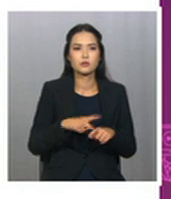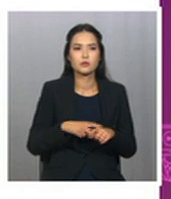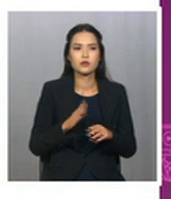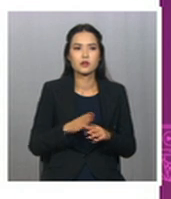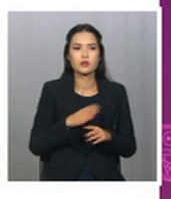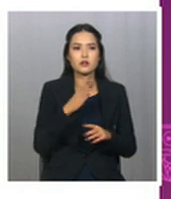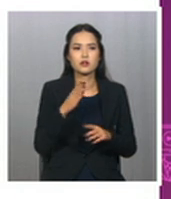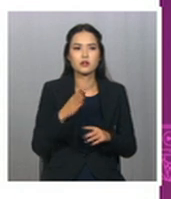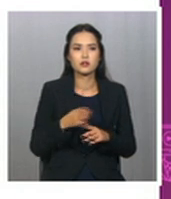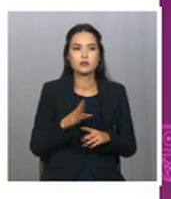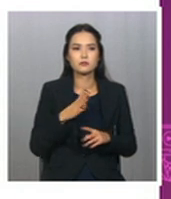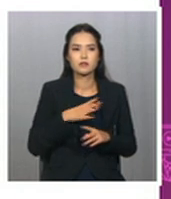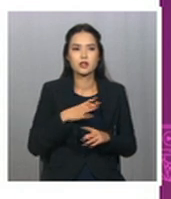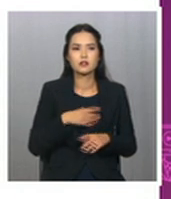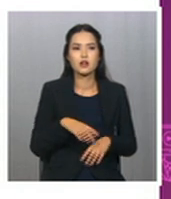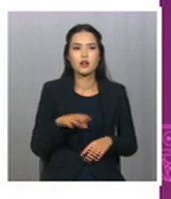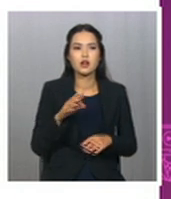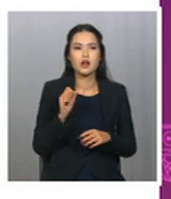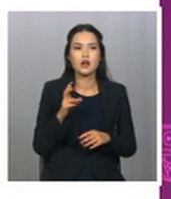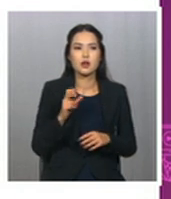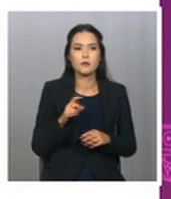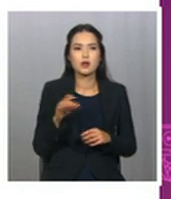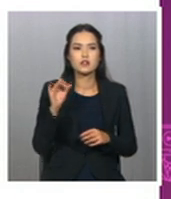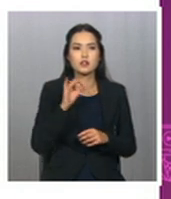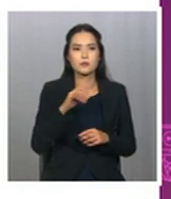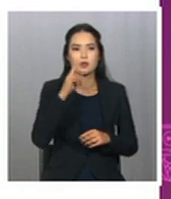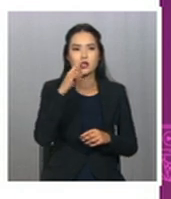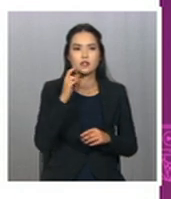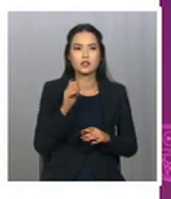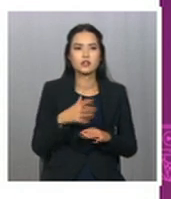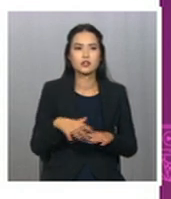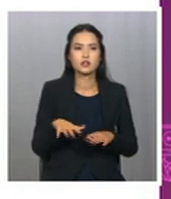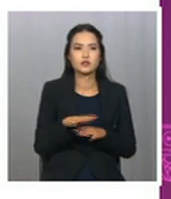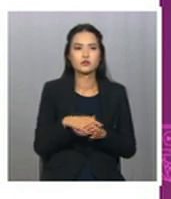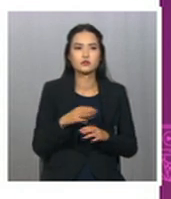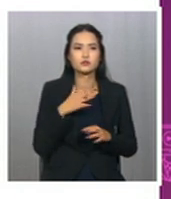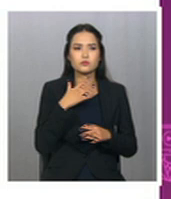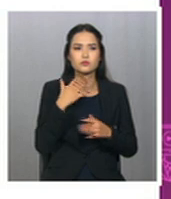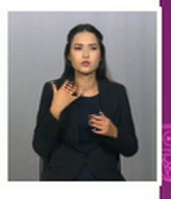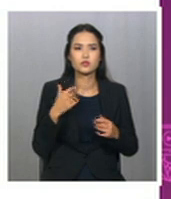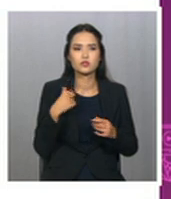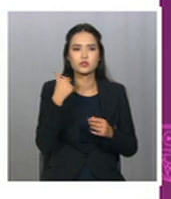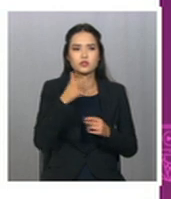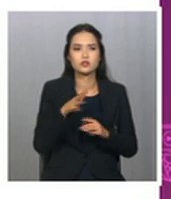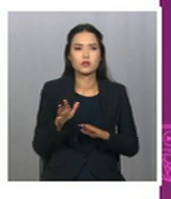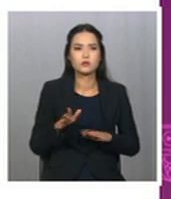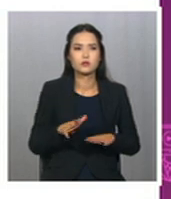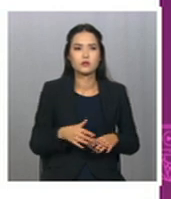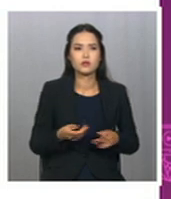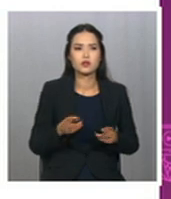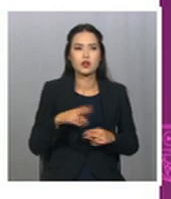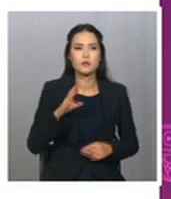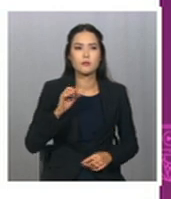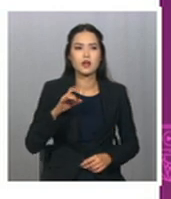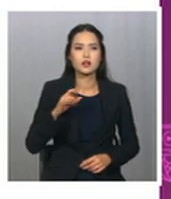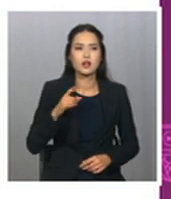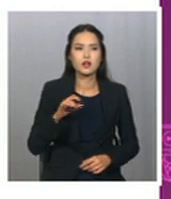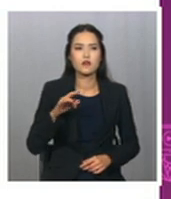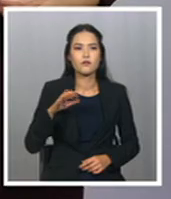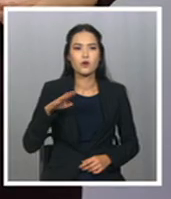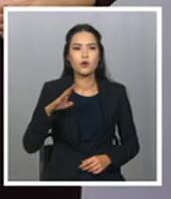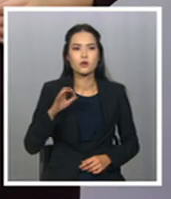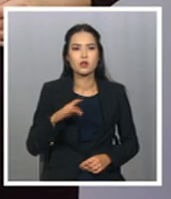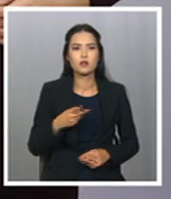те отырады. Абай заманы қазақ даласында жүздеген жылдар бойы қалыптасқан патриархалдық феодалдық қоғамның өмір